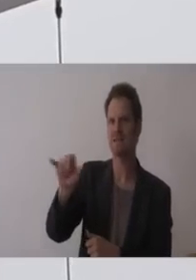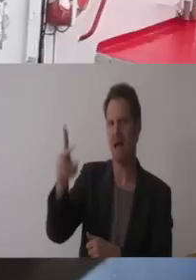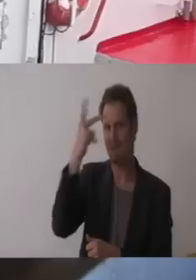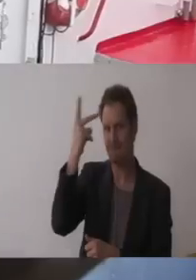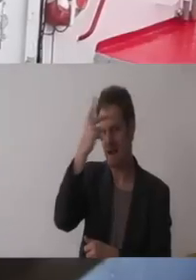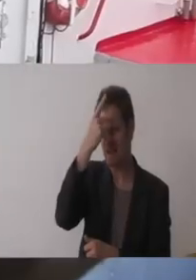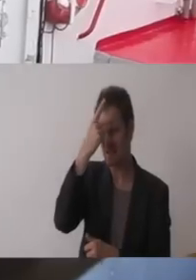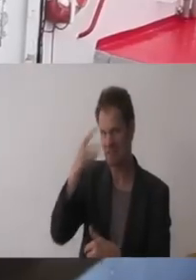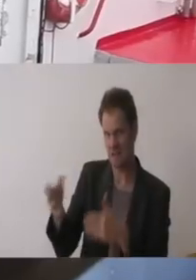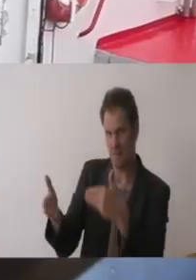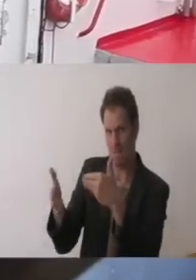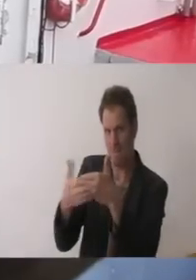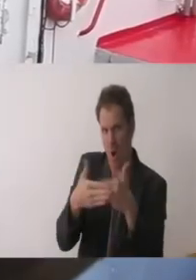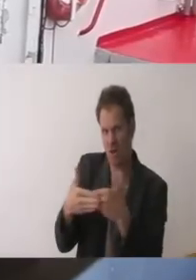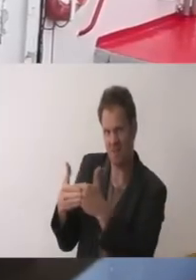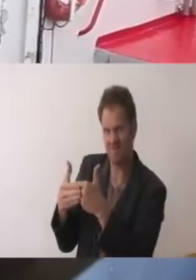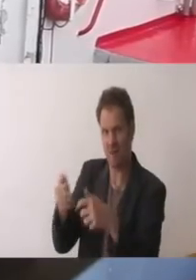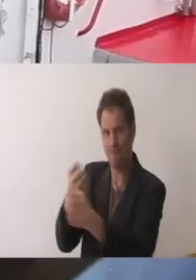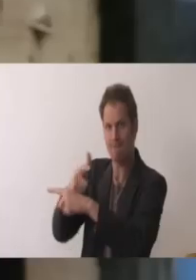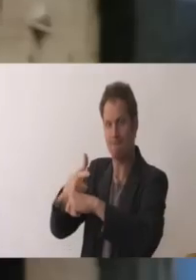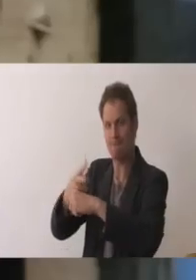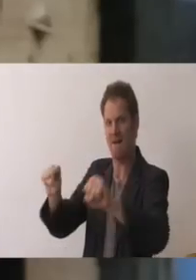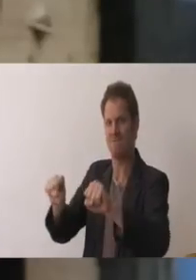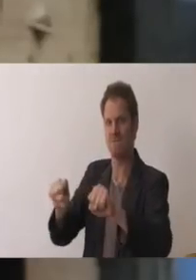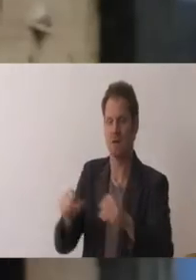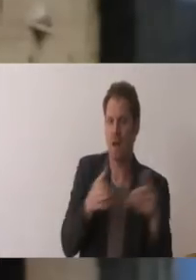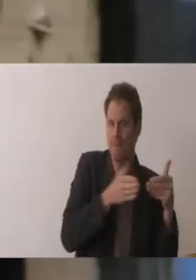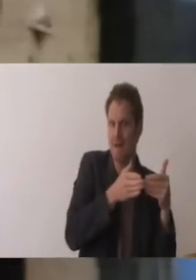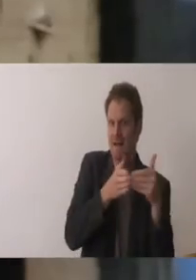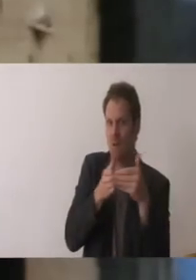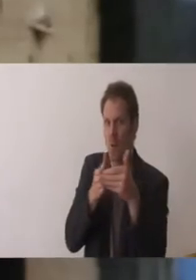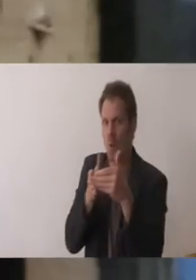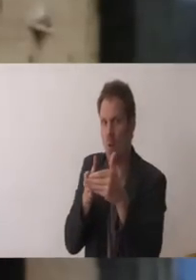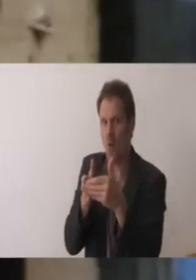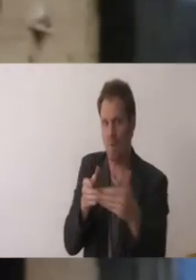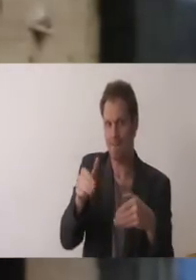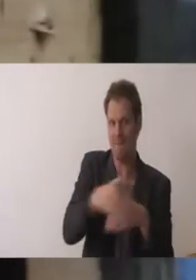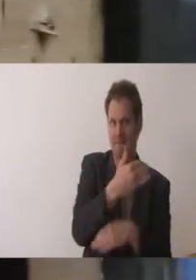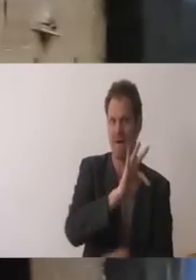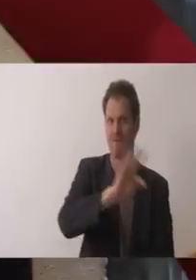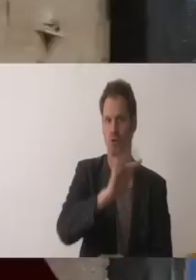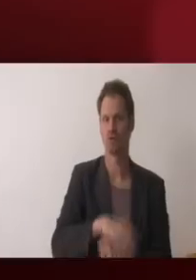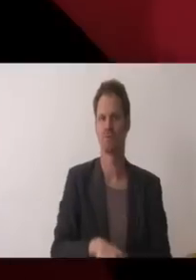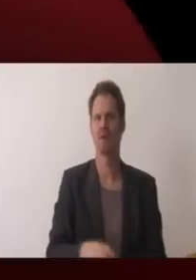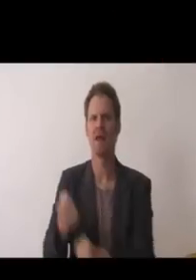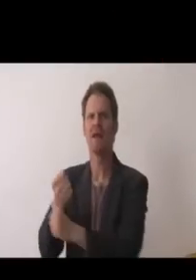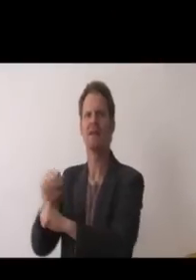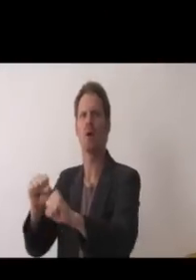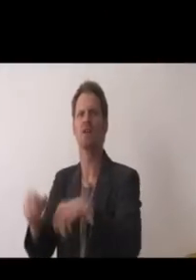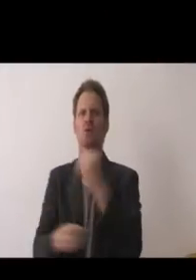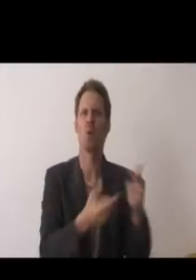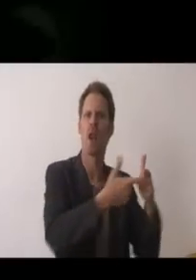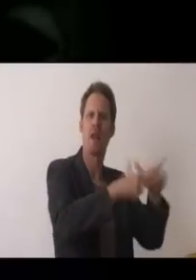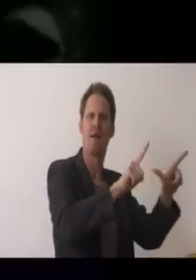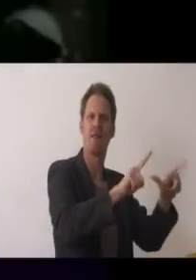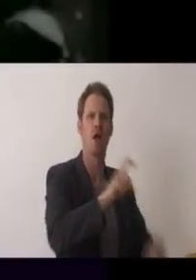pour briser le blocus. Une nouvelle flottille de la liberté embarque ces jours-ci. Elle passera par la France. Terroriste